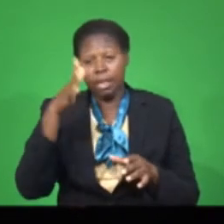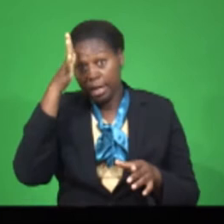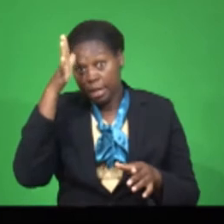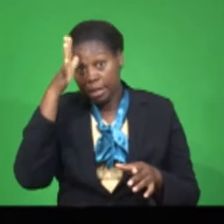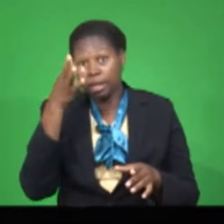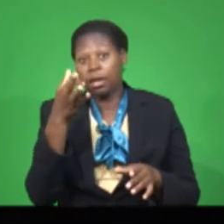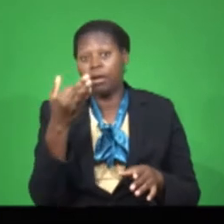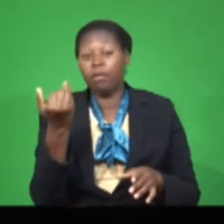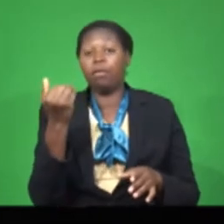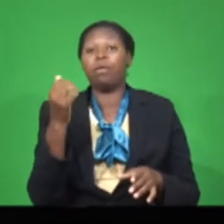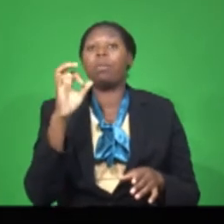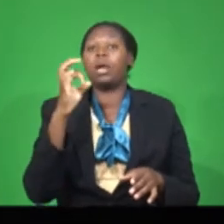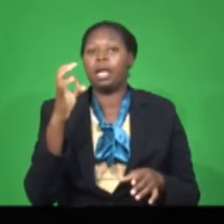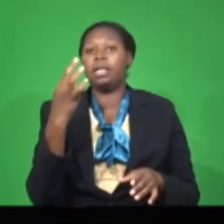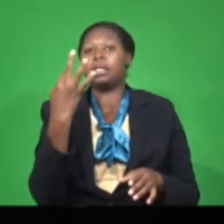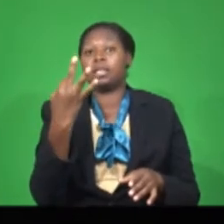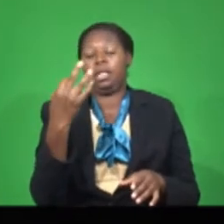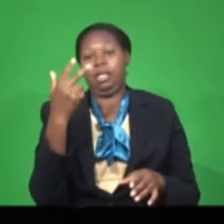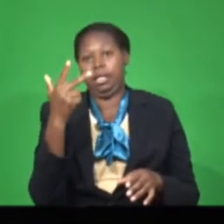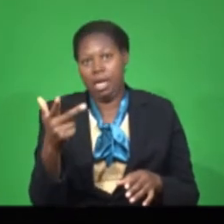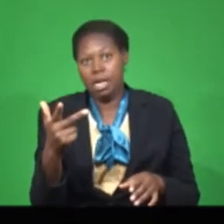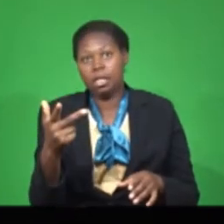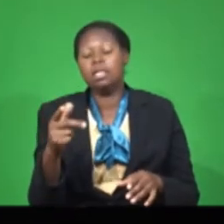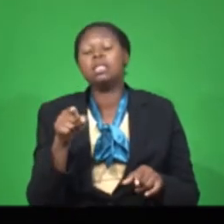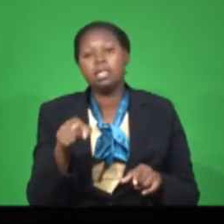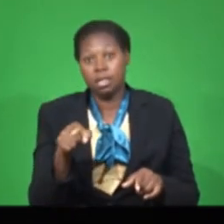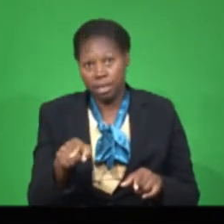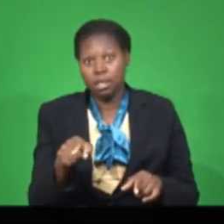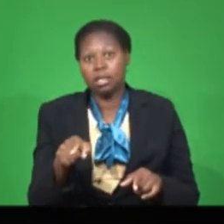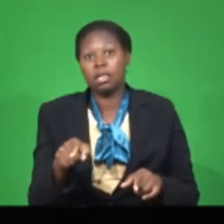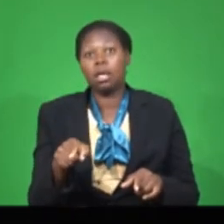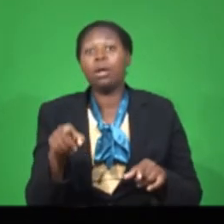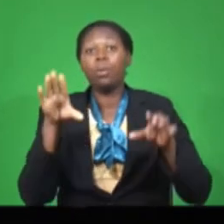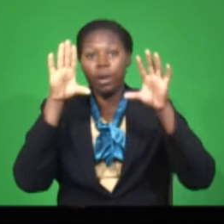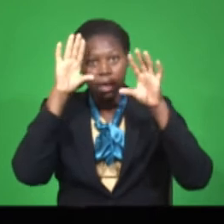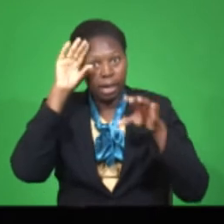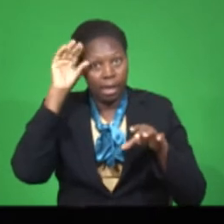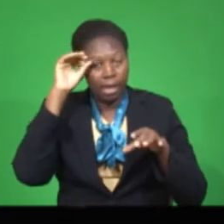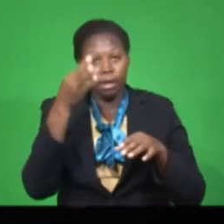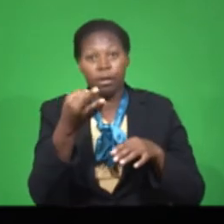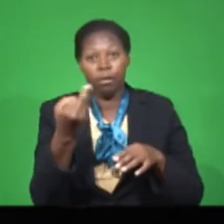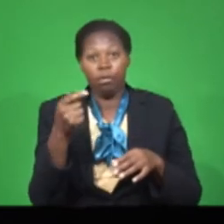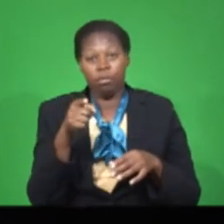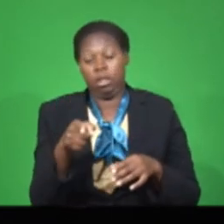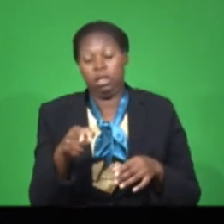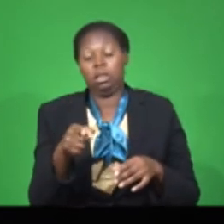wandakadzidzisa vateereri taibatsirana panyaya dzevanhu vanogona kuda kurara nevaroora